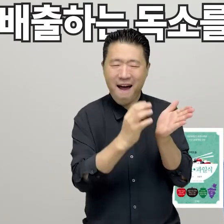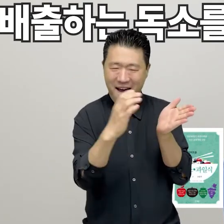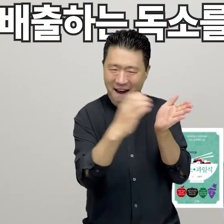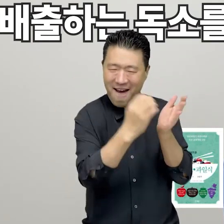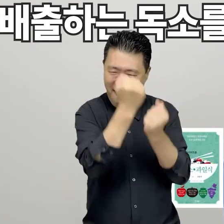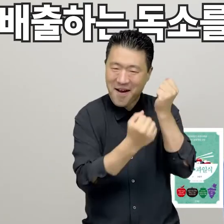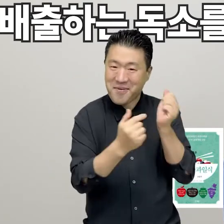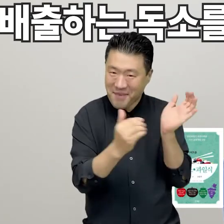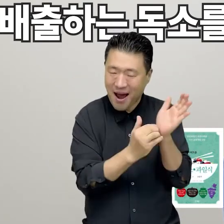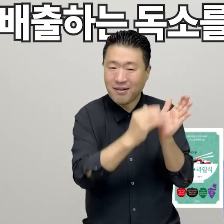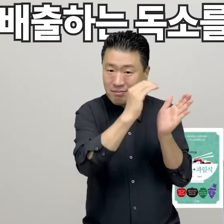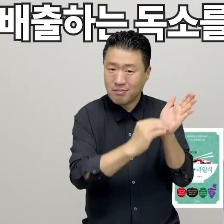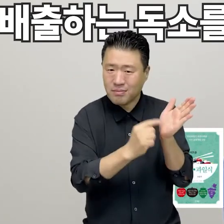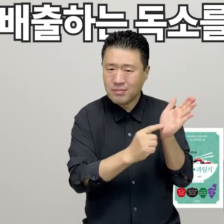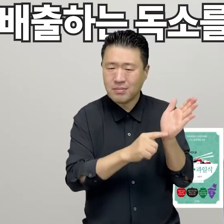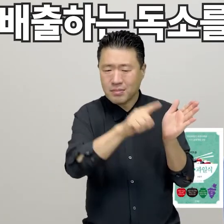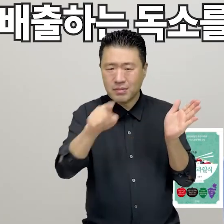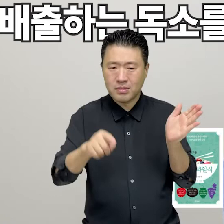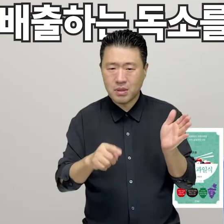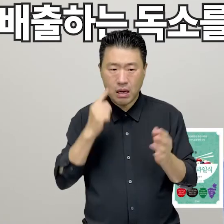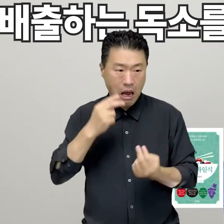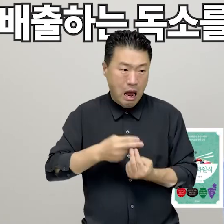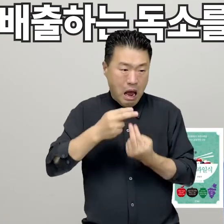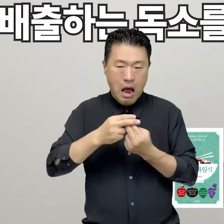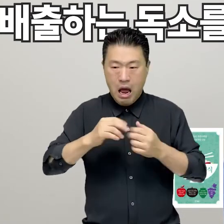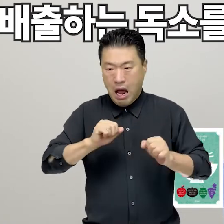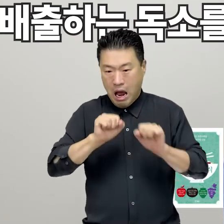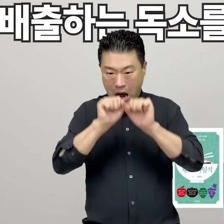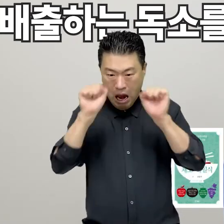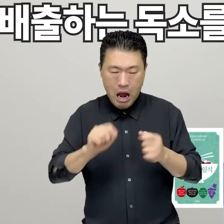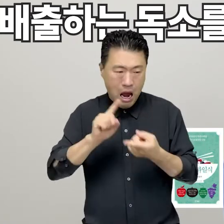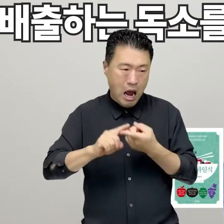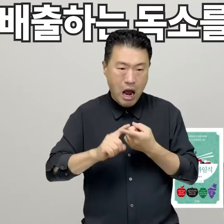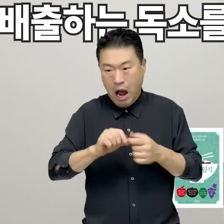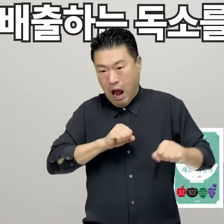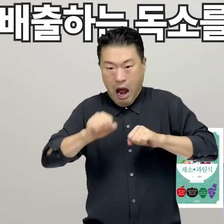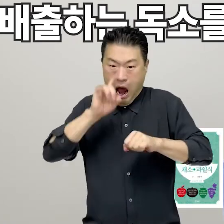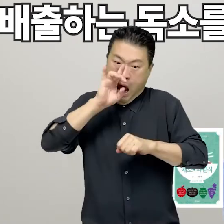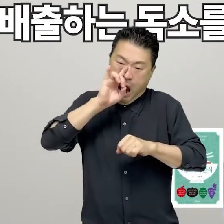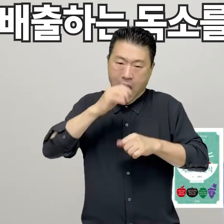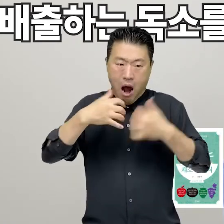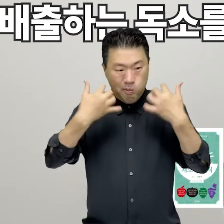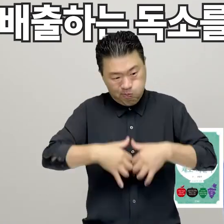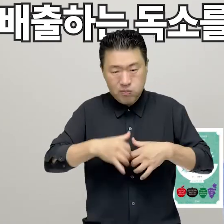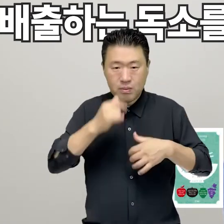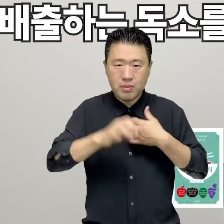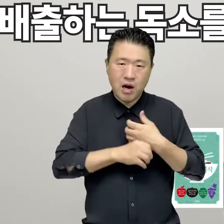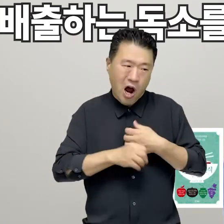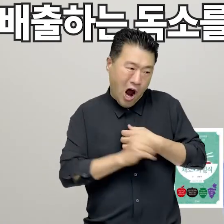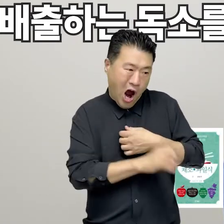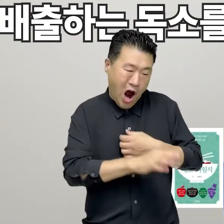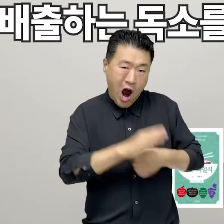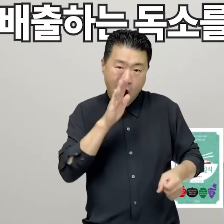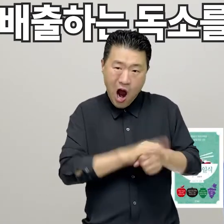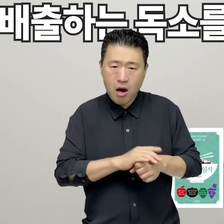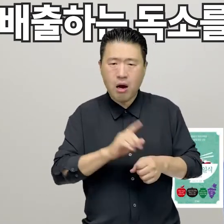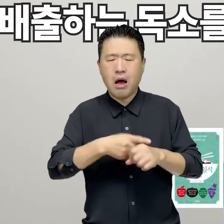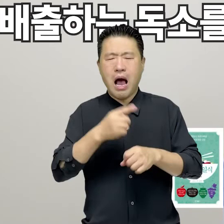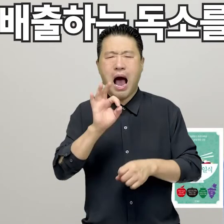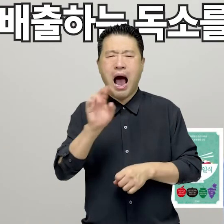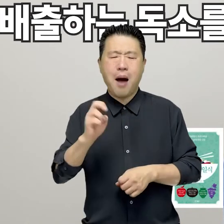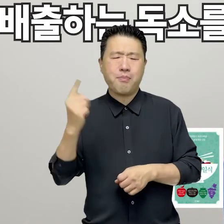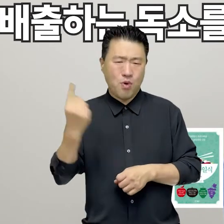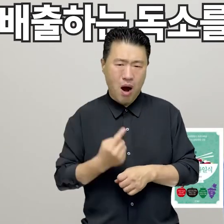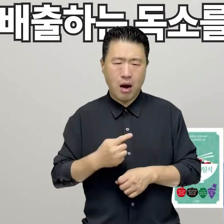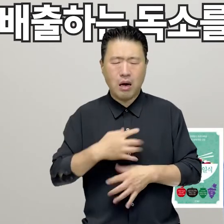되어 있지만 림프 시스템이 과부하가 걸리면 독소 배출이 안 되어 최종적으로는 암과